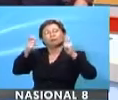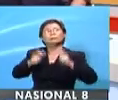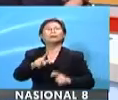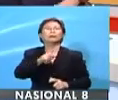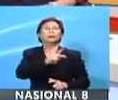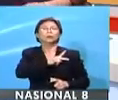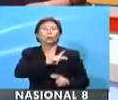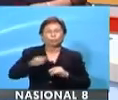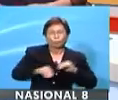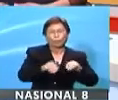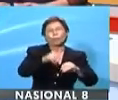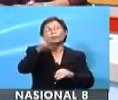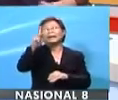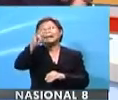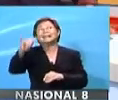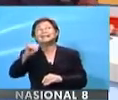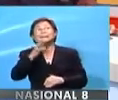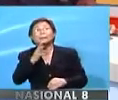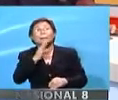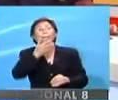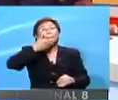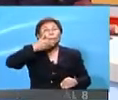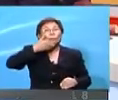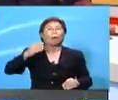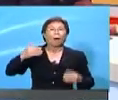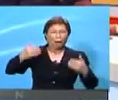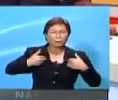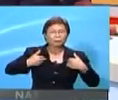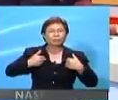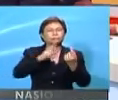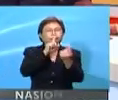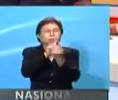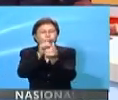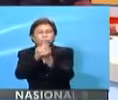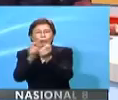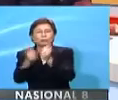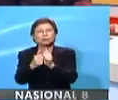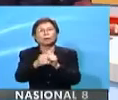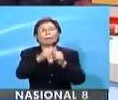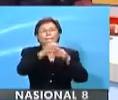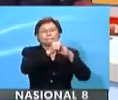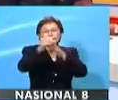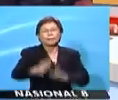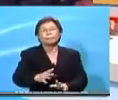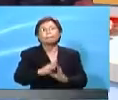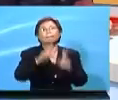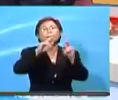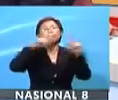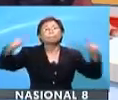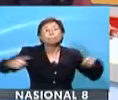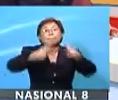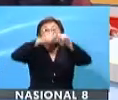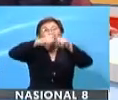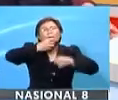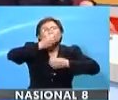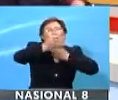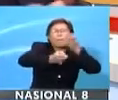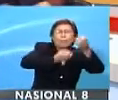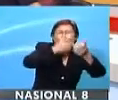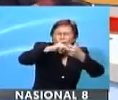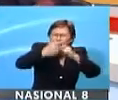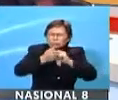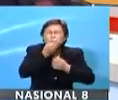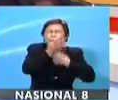ketua pergerakan itu, Khairi Jamaluddin, pemuda akan mengadakan pertemuan dengan pucuk pimpinan parti bagi menyuarakan beberapa